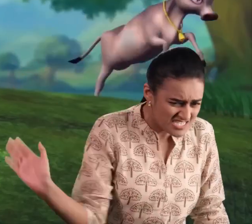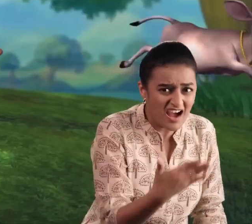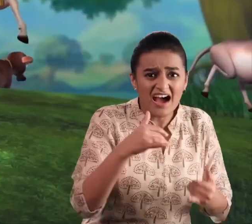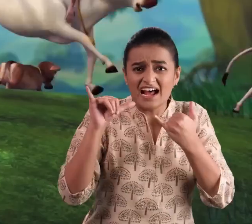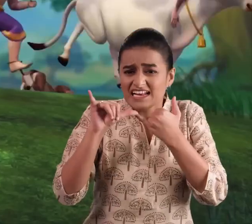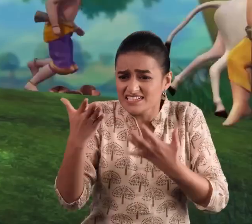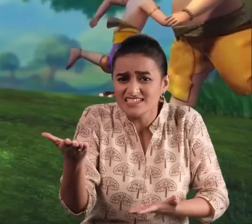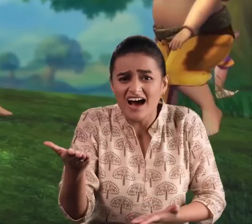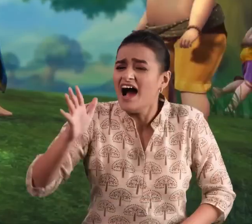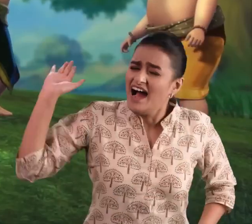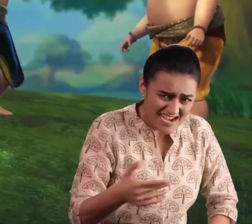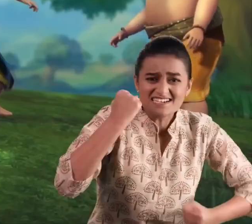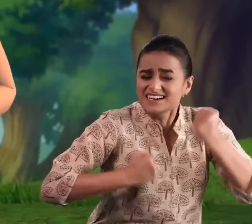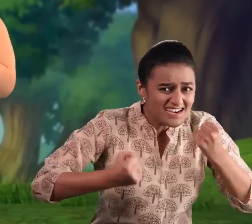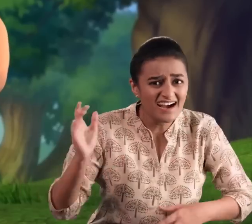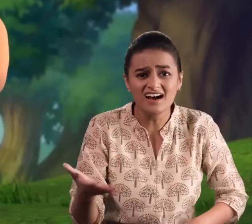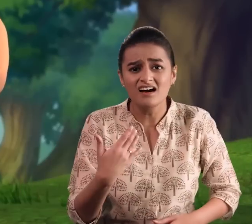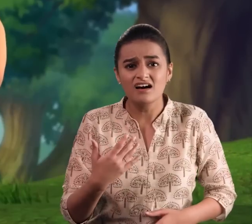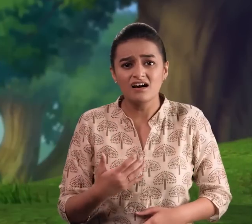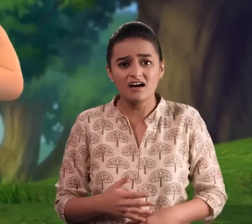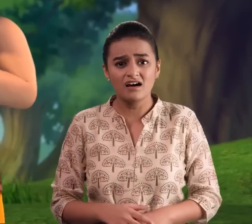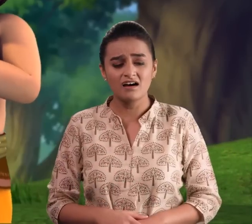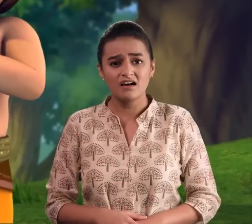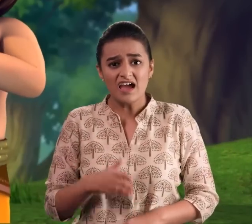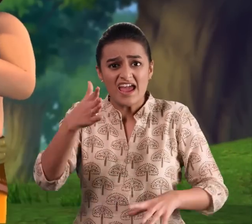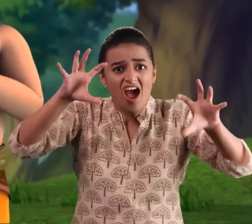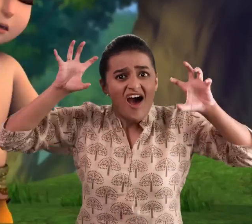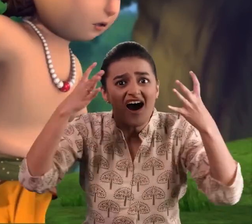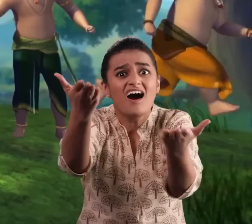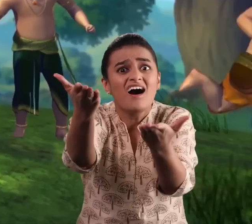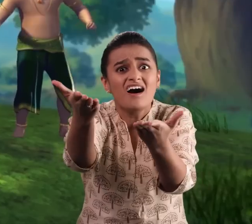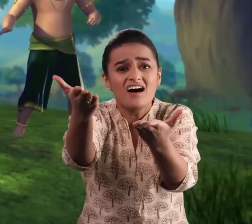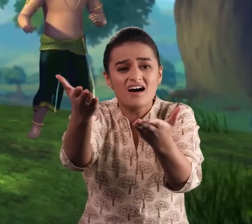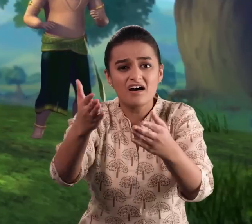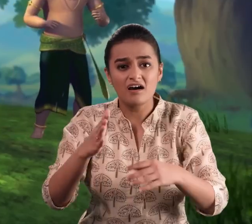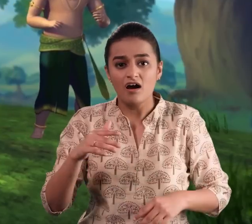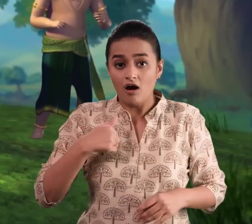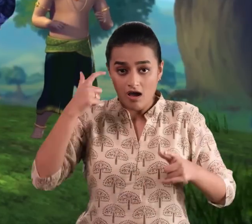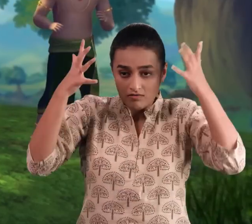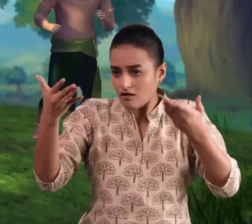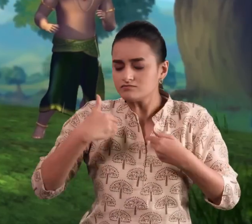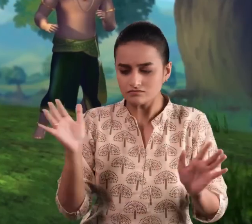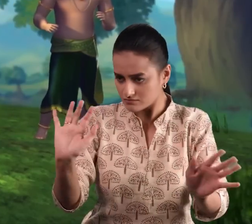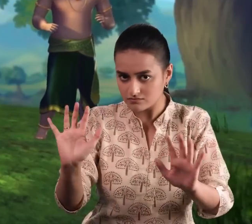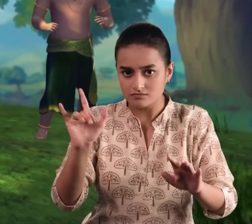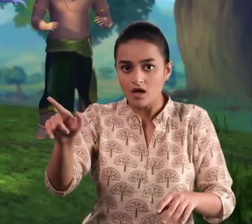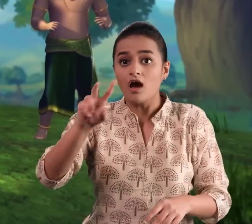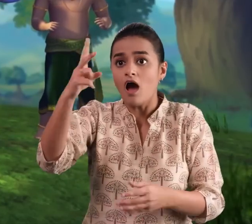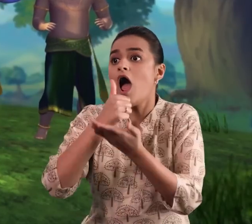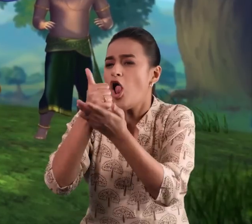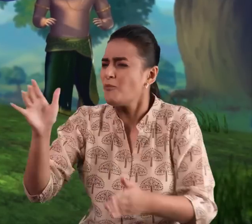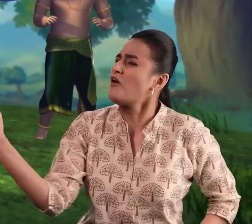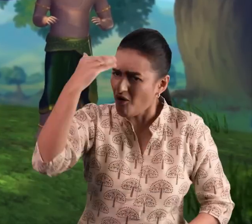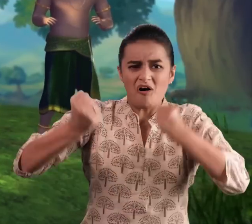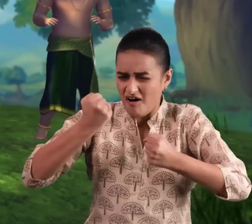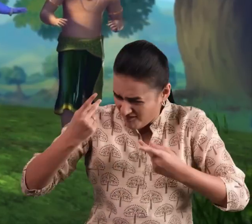चलो कृष्णा, भागो। वो एक राक्षस है। मेरी चिंता ना करो सुबाला, तुम दूसरों